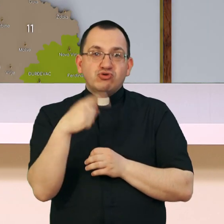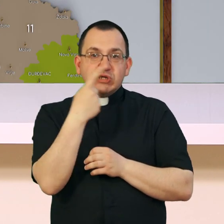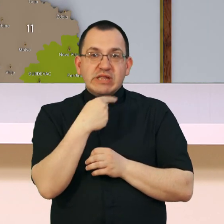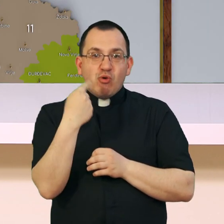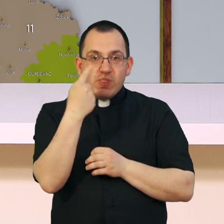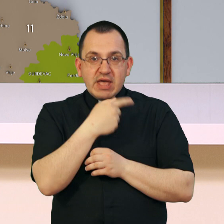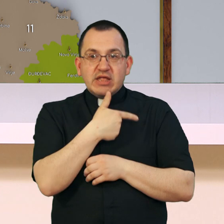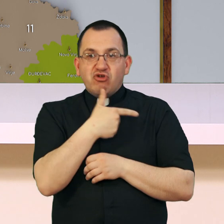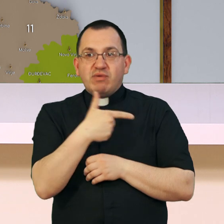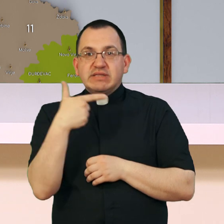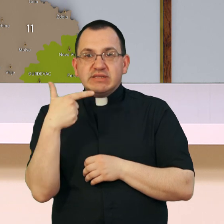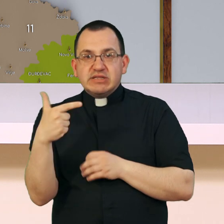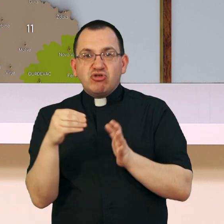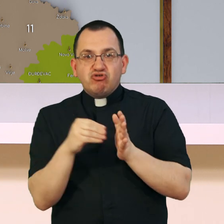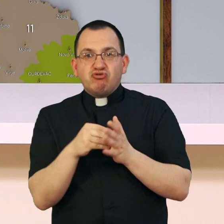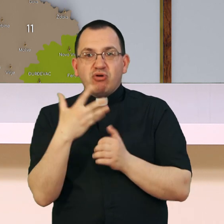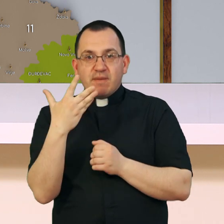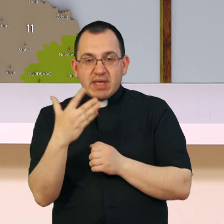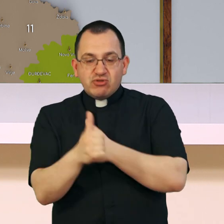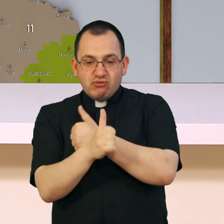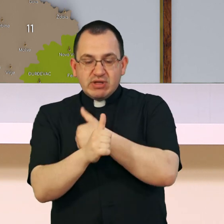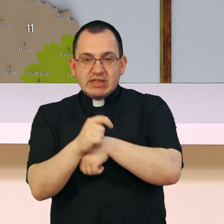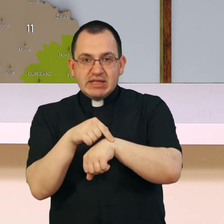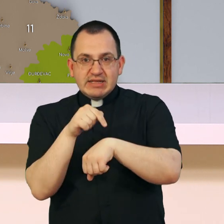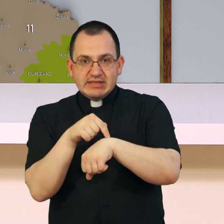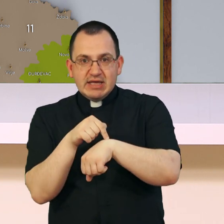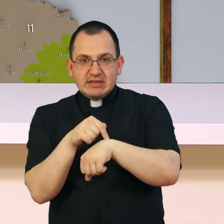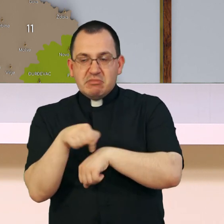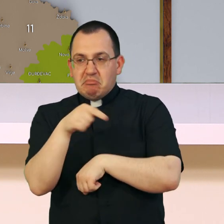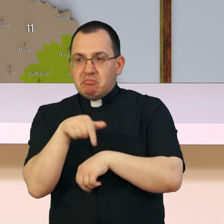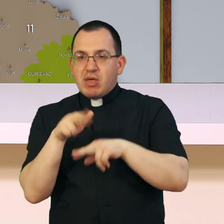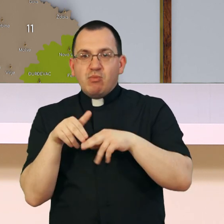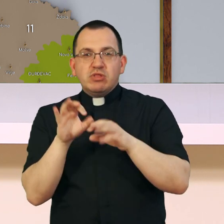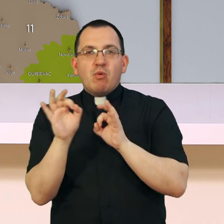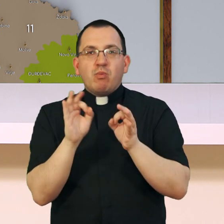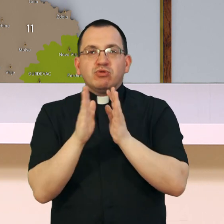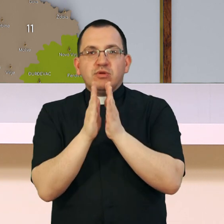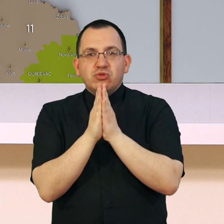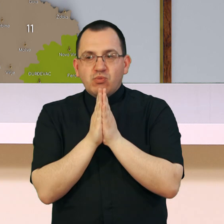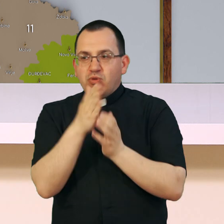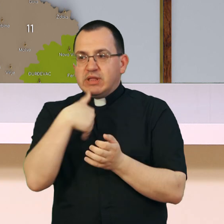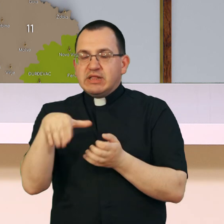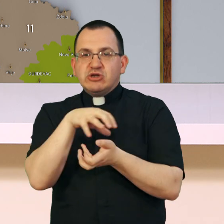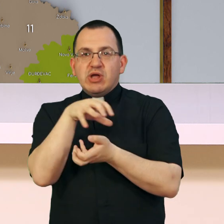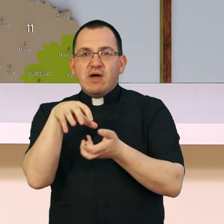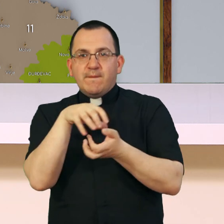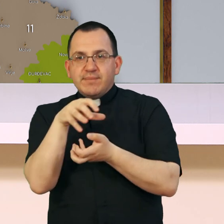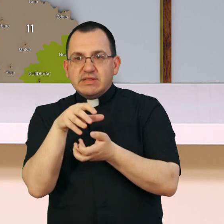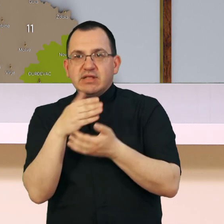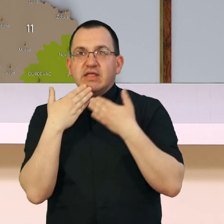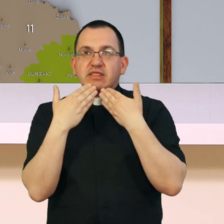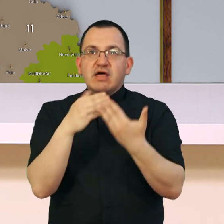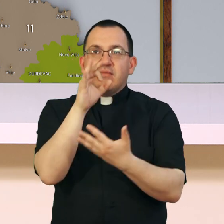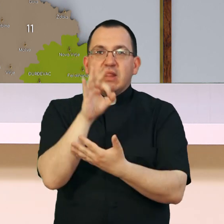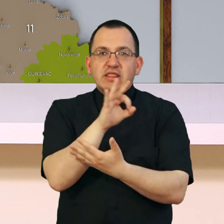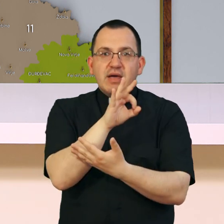nedjelju 22. svibnja u 11 sati, kada ćemo moliti za naše obitelji, zahvaljivati na svim blagoslovima koje smo